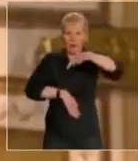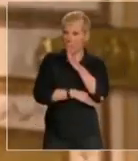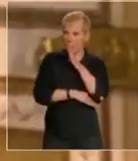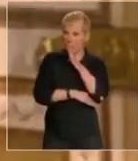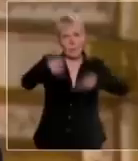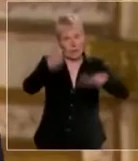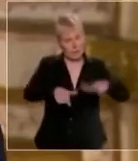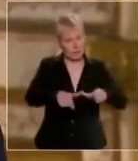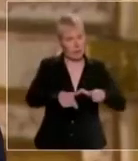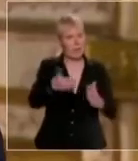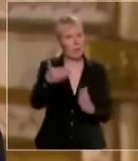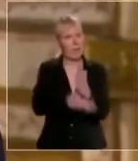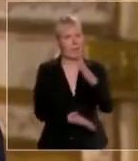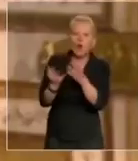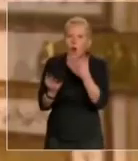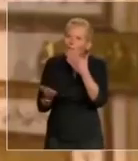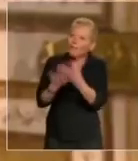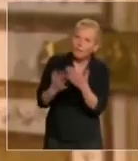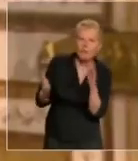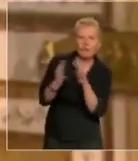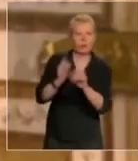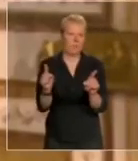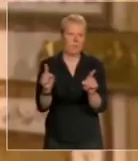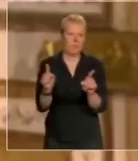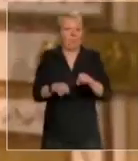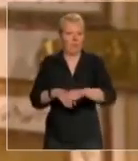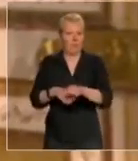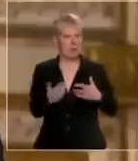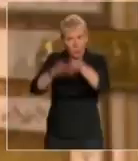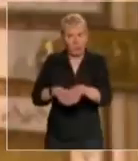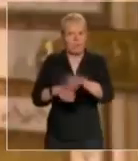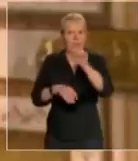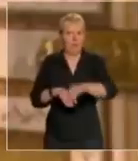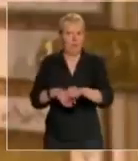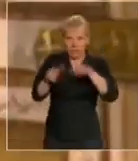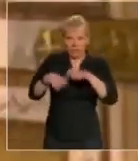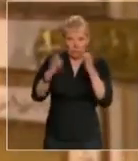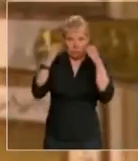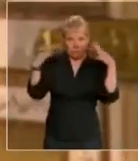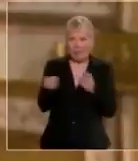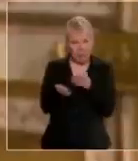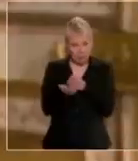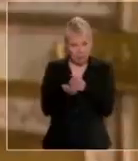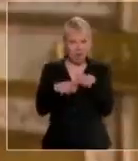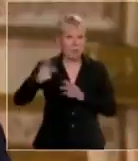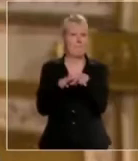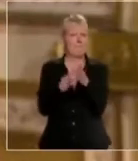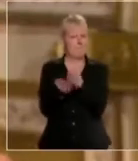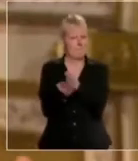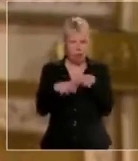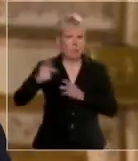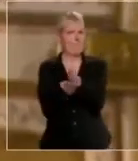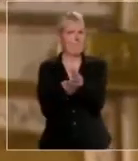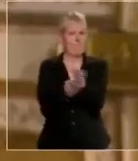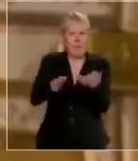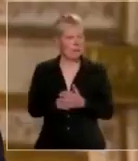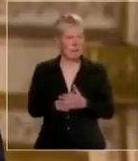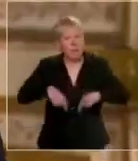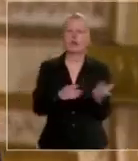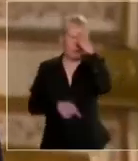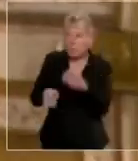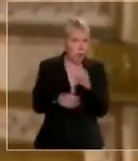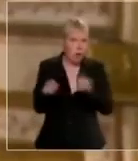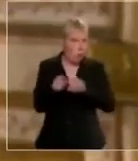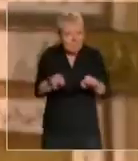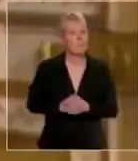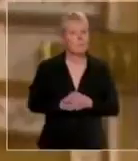vous pour au moins 70 ans. Toutes les entreprises doivent s'égayer sur leurs salariés. Nous devons tous céder à la panique, à la peur. Rien